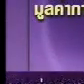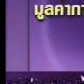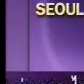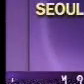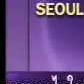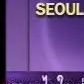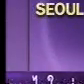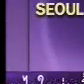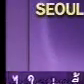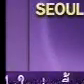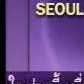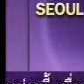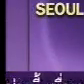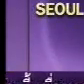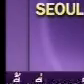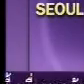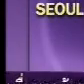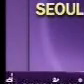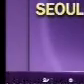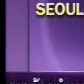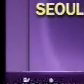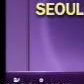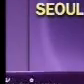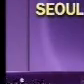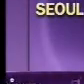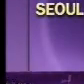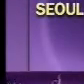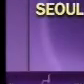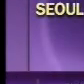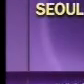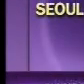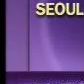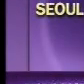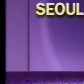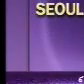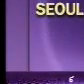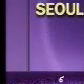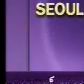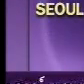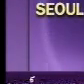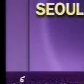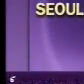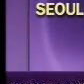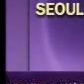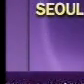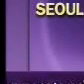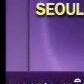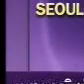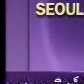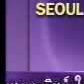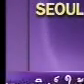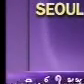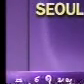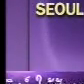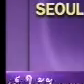ญี่ปุ่นนะครับขึ้นมา 142จุดโดยประมาณหั่งเสียงฮ่องกงขึ้นมา 21จุดโซคปิของเกาหลีใต้ขึ้นมา 12จุดอย่างที่เห็น